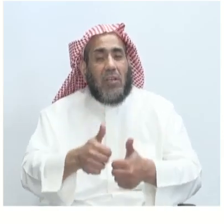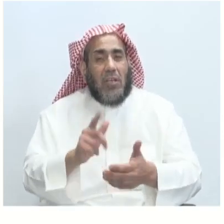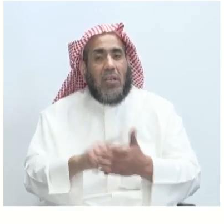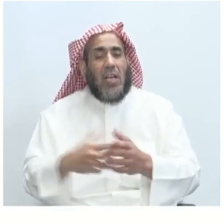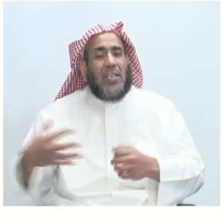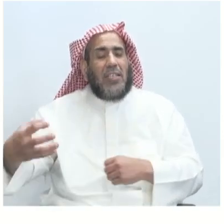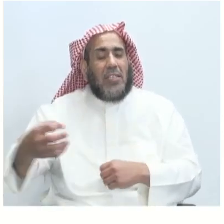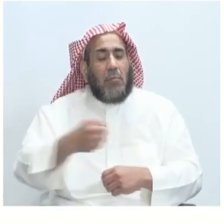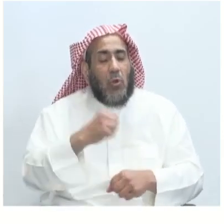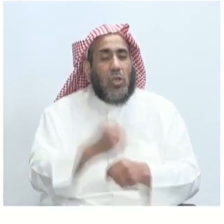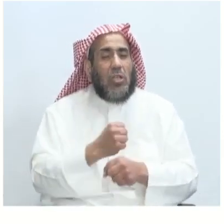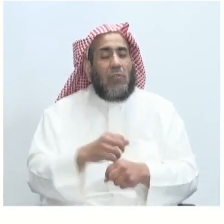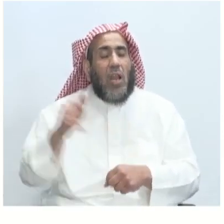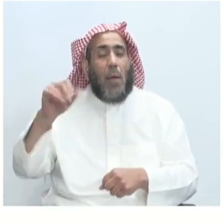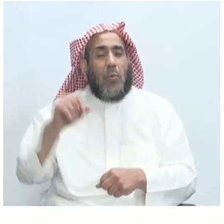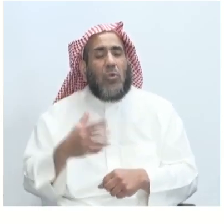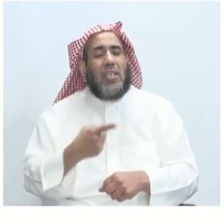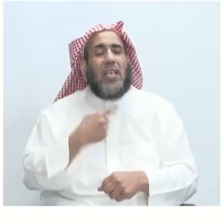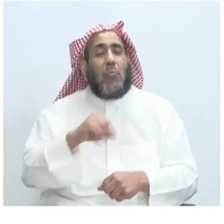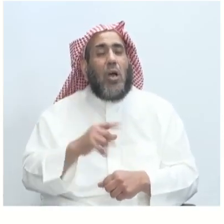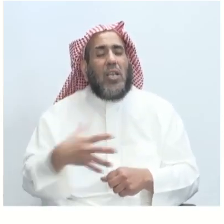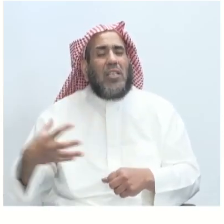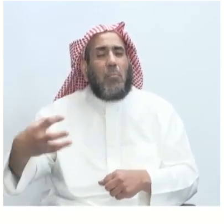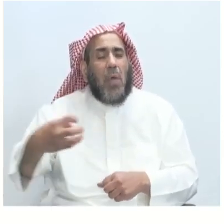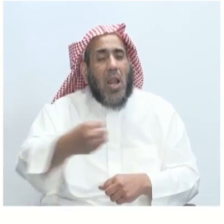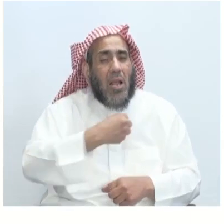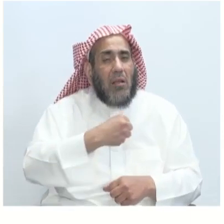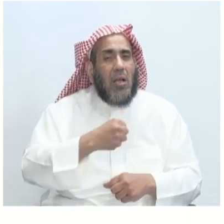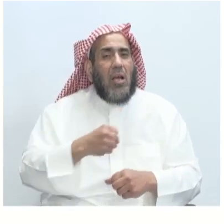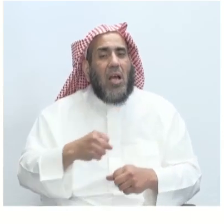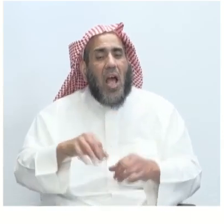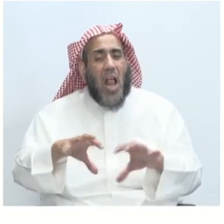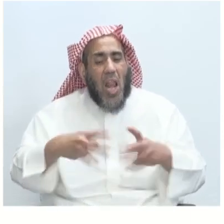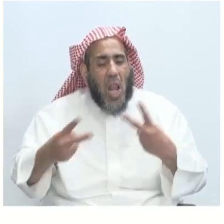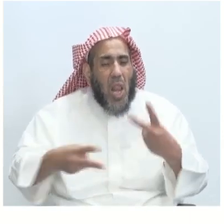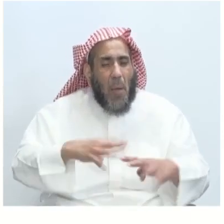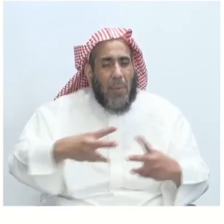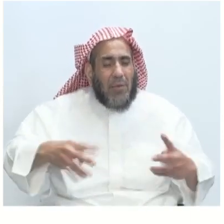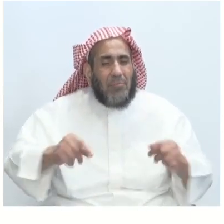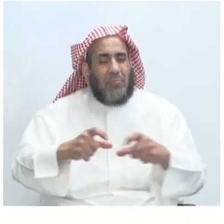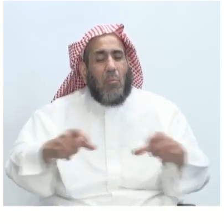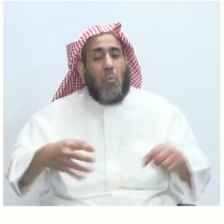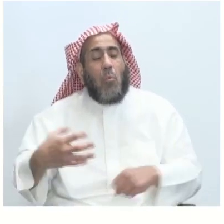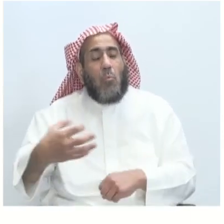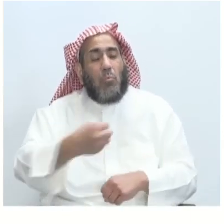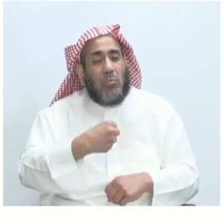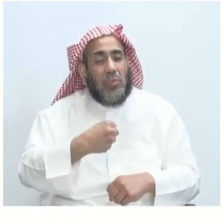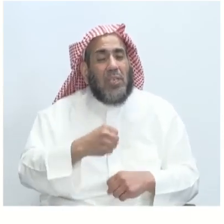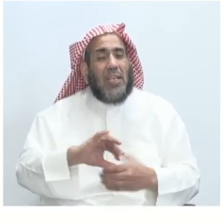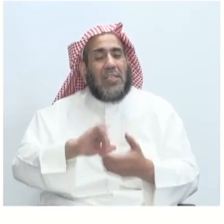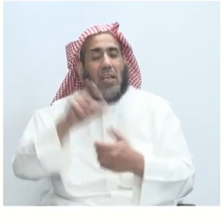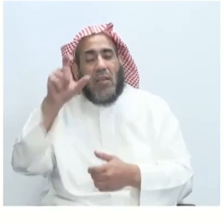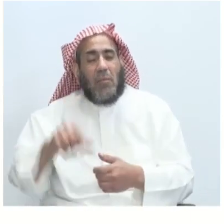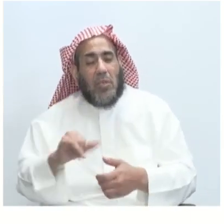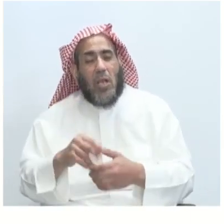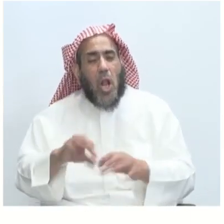التملك يجعل الطفل احمد يرغب ان يتملك اللعبه التي هي اصلا ملك او لصديقه في